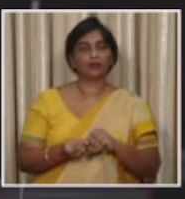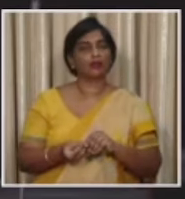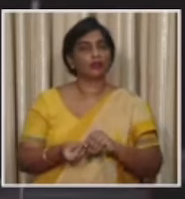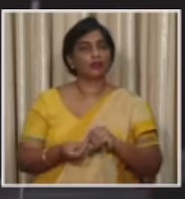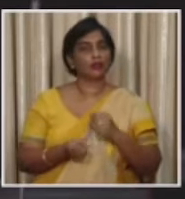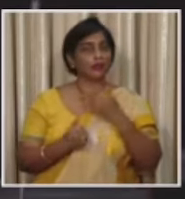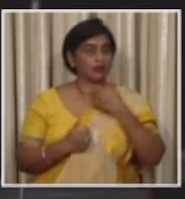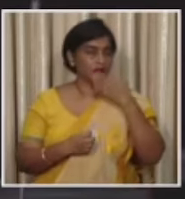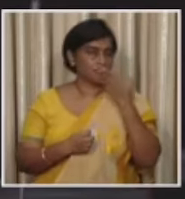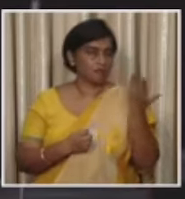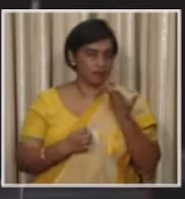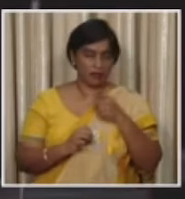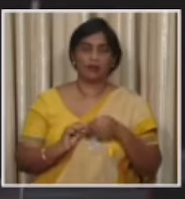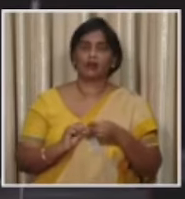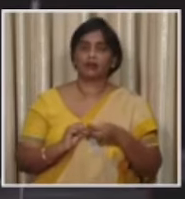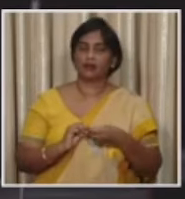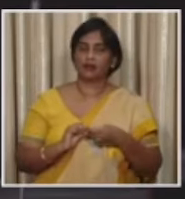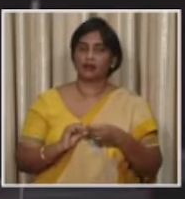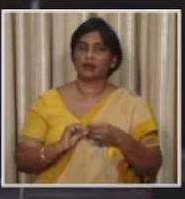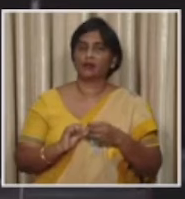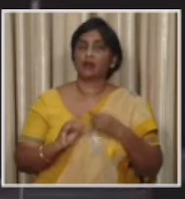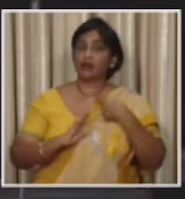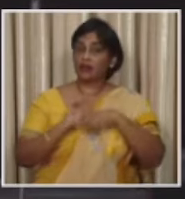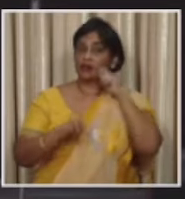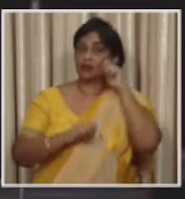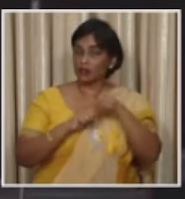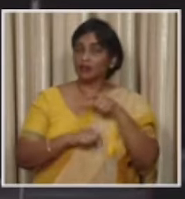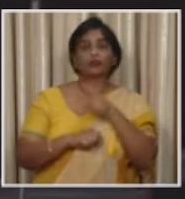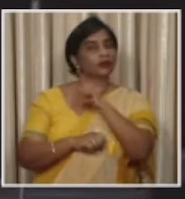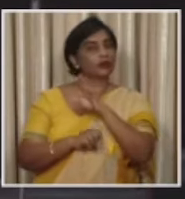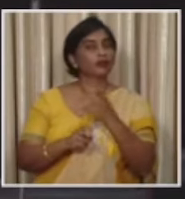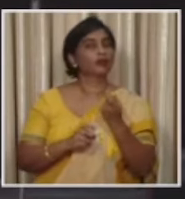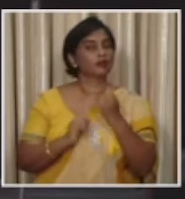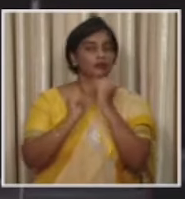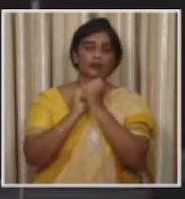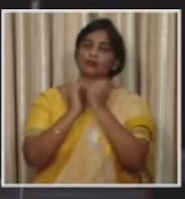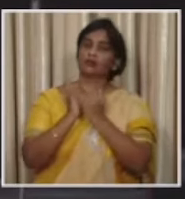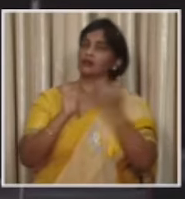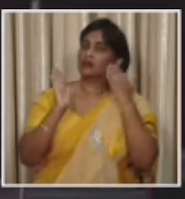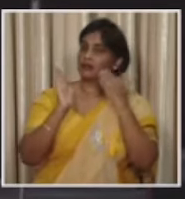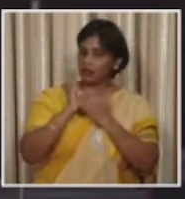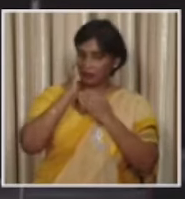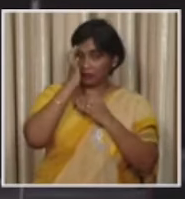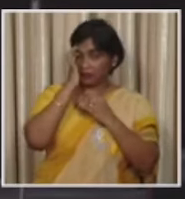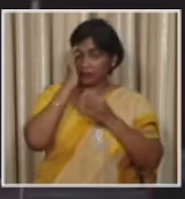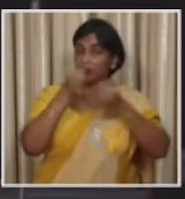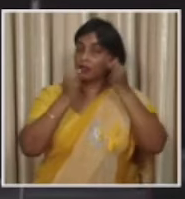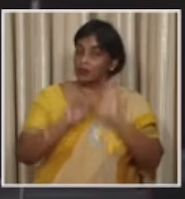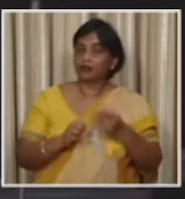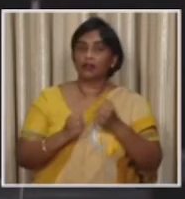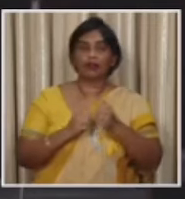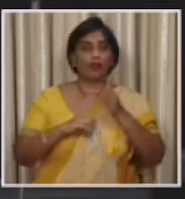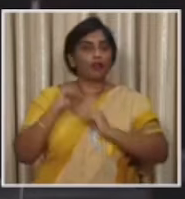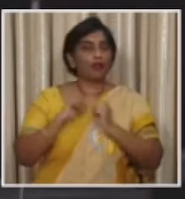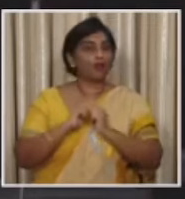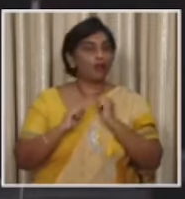හැකියාවක් ලැබුණේ නැහැ අපේ රටේ ජනතාවට ඔවුන්ගේ ආර්ථික වැඩපිළිවෙල පිළිබඳව නිශ්චිතව ගන්න